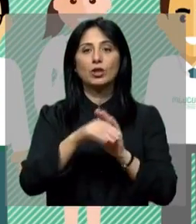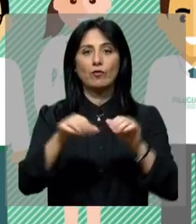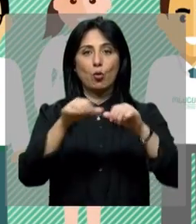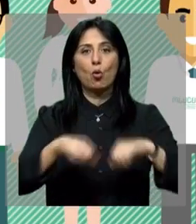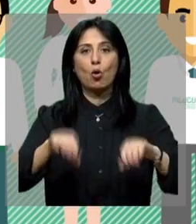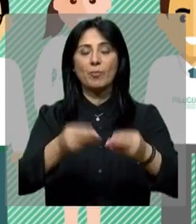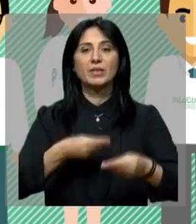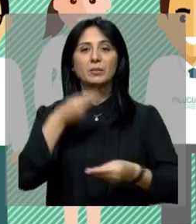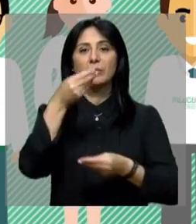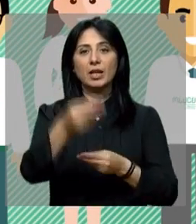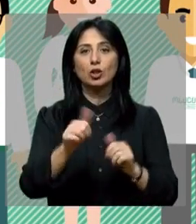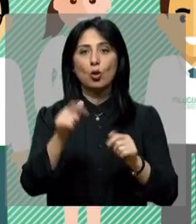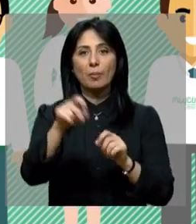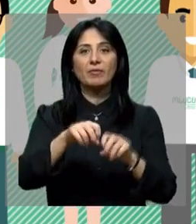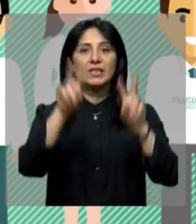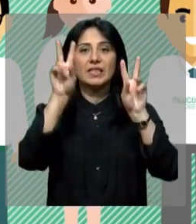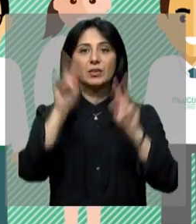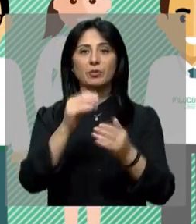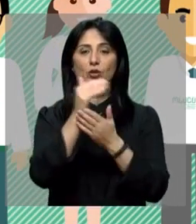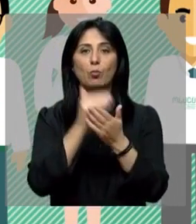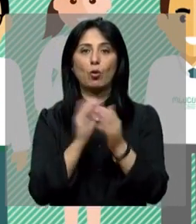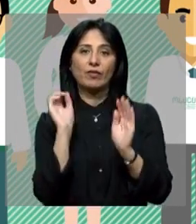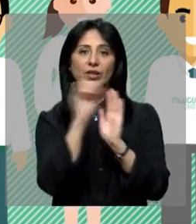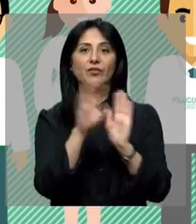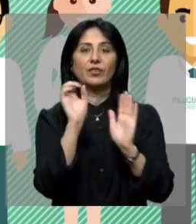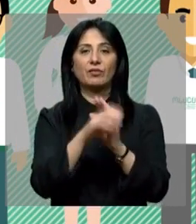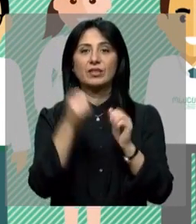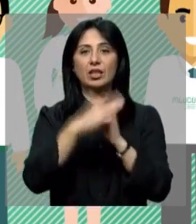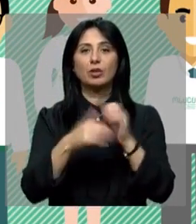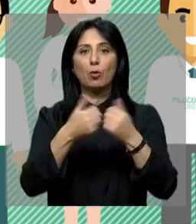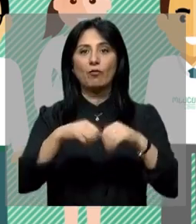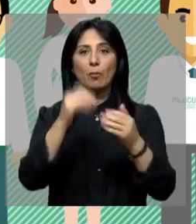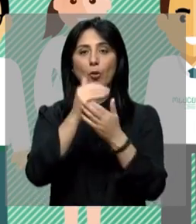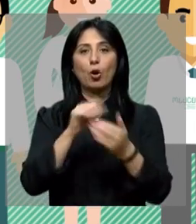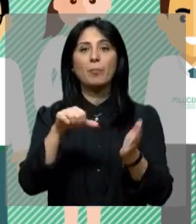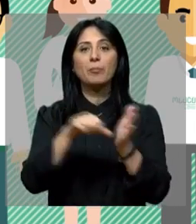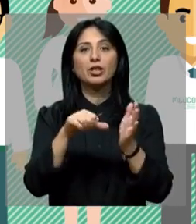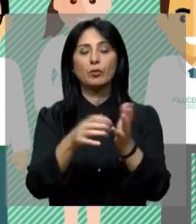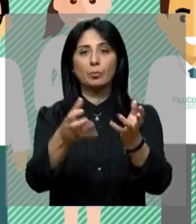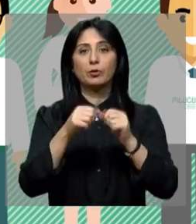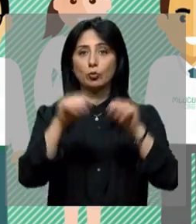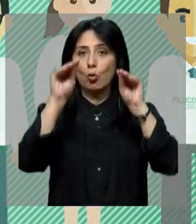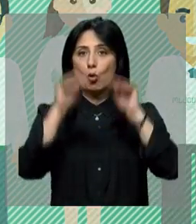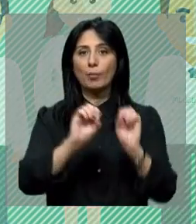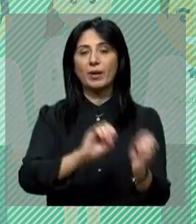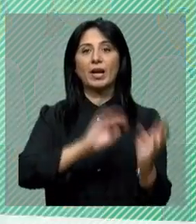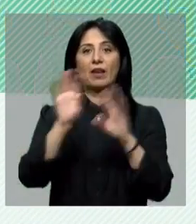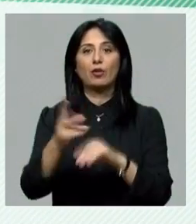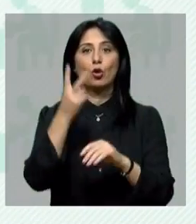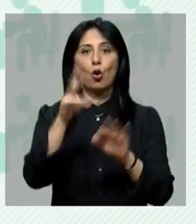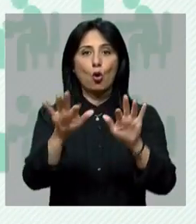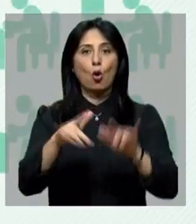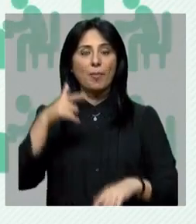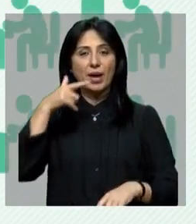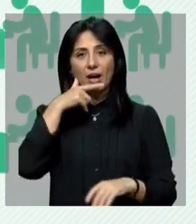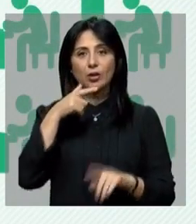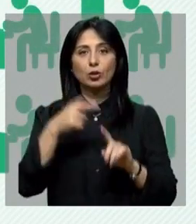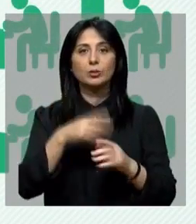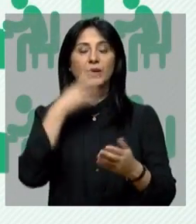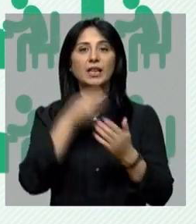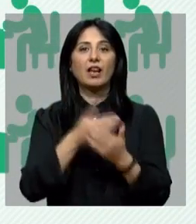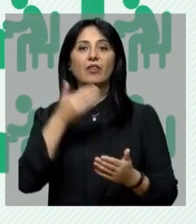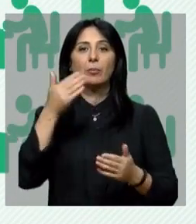კომისიას მიეწოდება, რომელიც მას სპეციალურ პროგრამაში ტვირთავს. CESCO-ში პროგრამის მეშვეობით მიღებული ოქმი გადაეცემა ორ ოპერატორს, რომლებსაც თავის